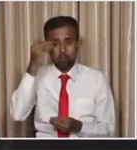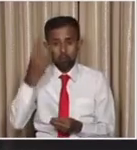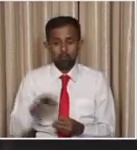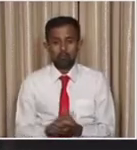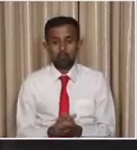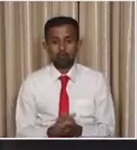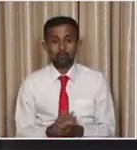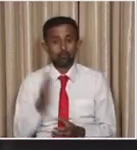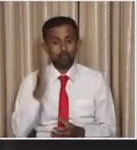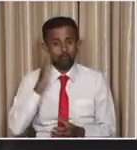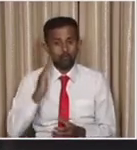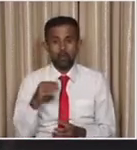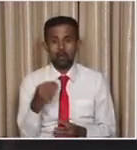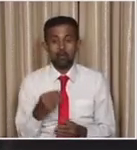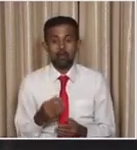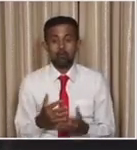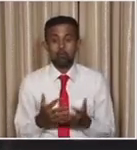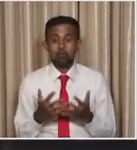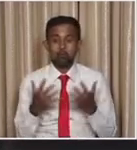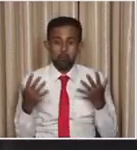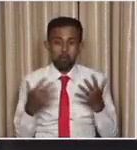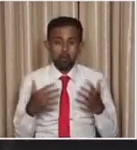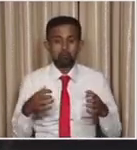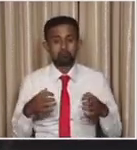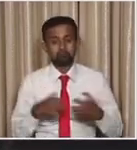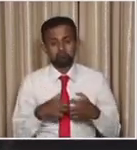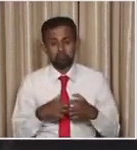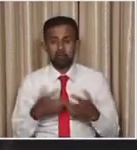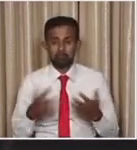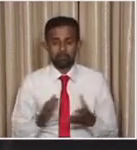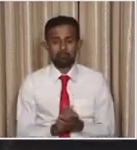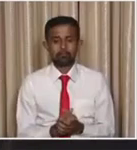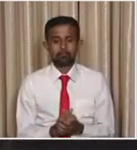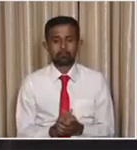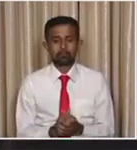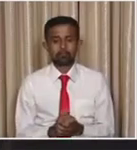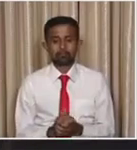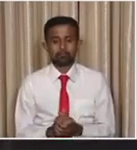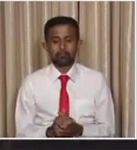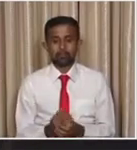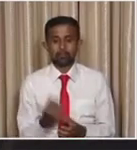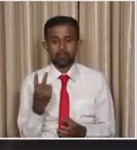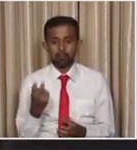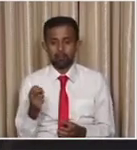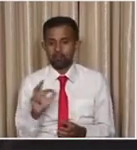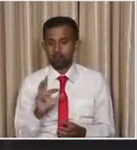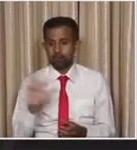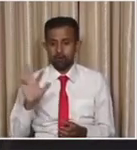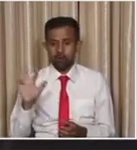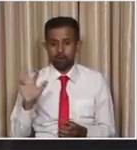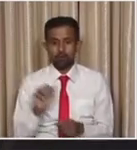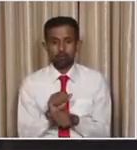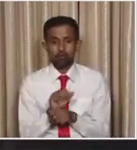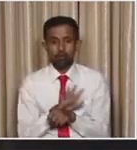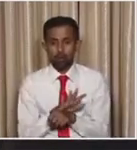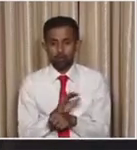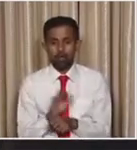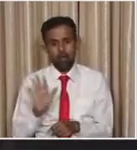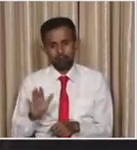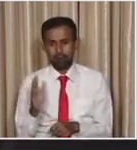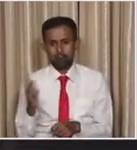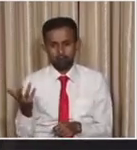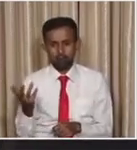එරලා විදේශීය ණය විශාල හිරවීමකට හිර වෙලා හිටියා. ඒස ඇත්තටම 2019 කොවිඩ් වසංගතයේ තිබ්බත් නැතත්